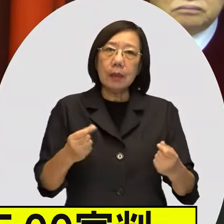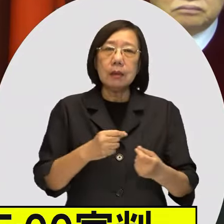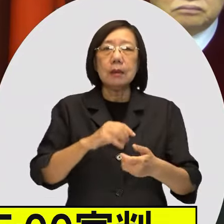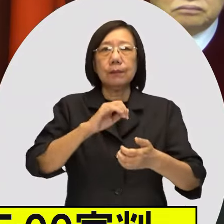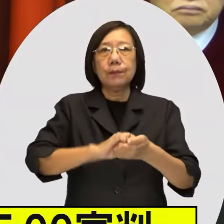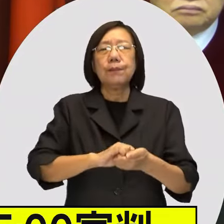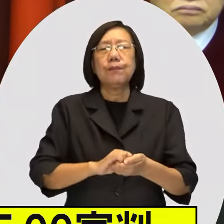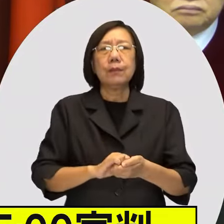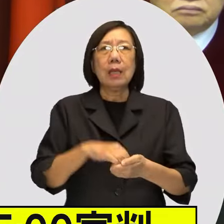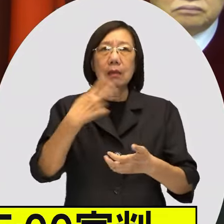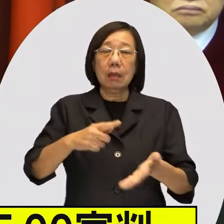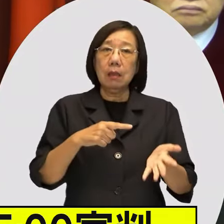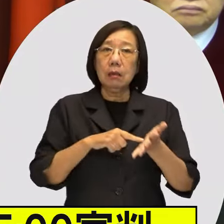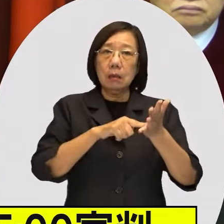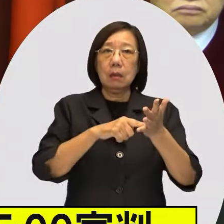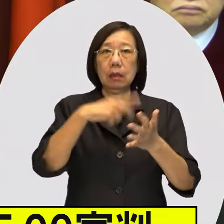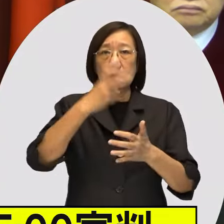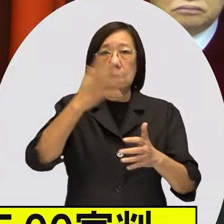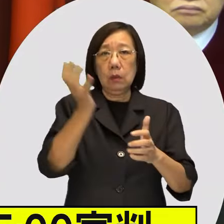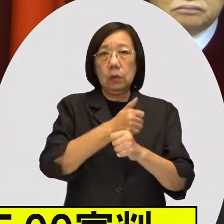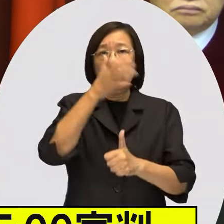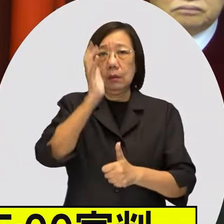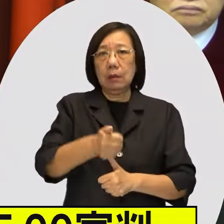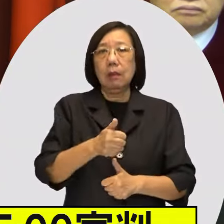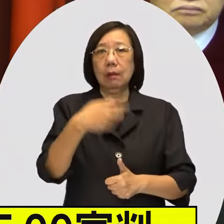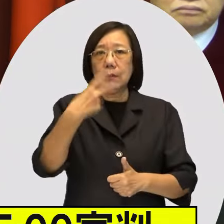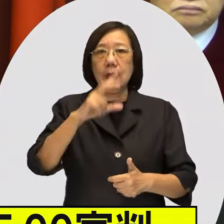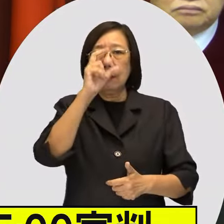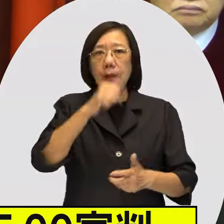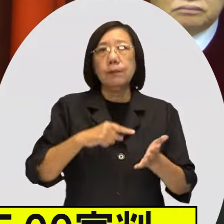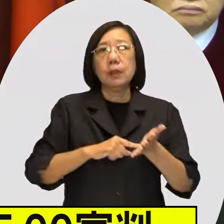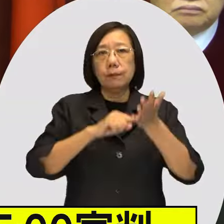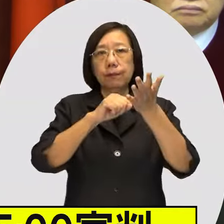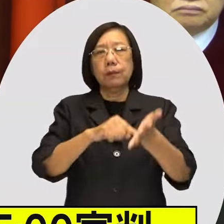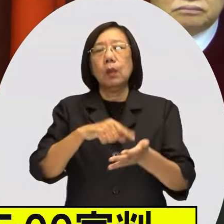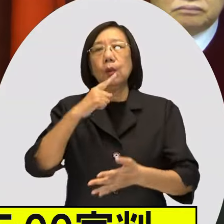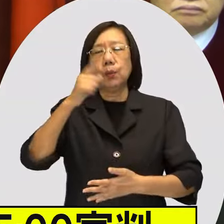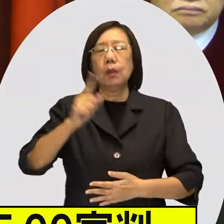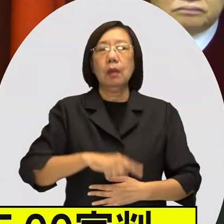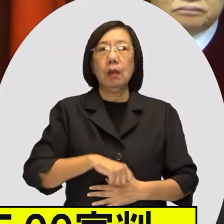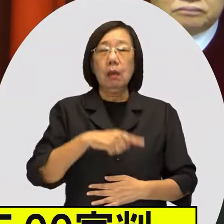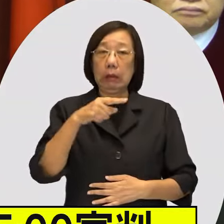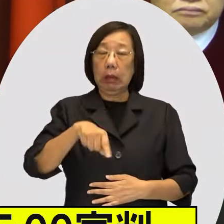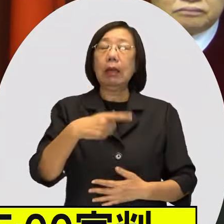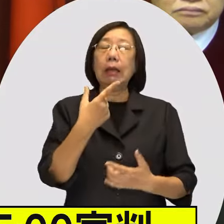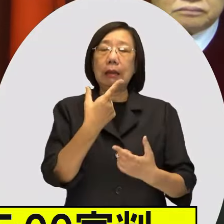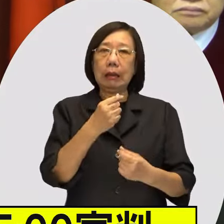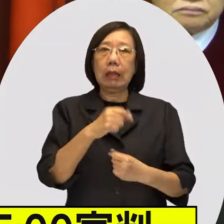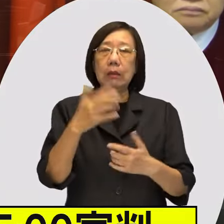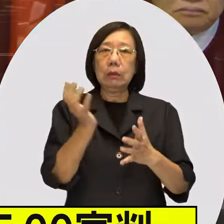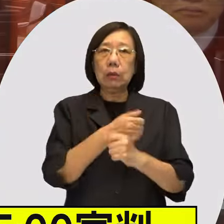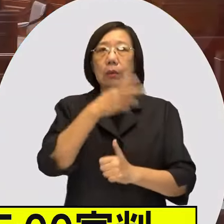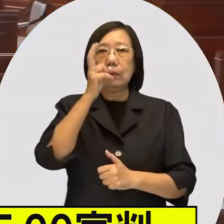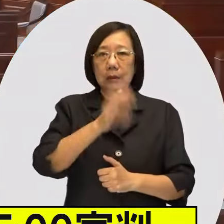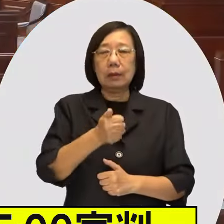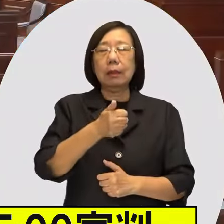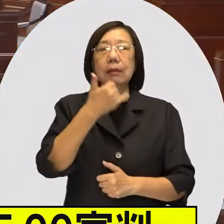得请求检察总长提起非常上诉，检察总长亦得一职权提起非常上诉。